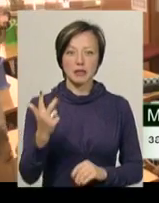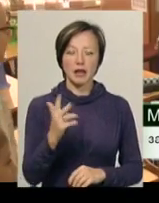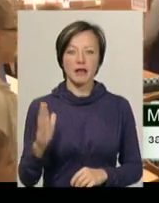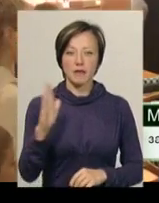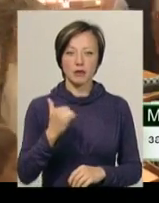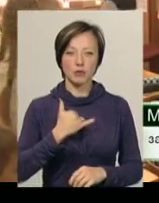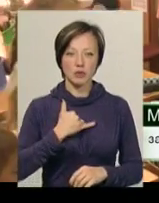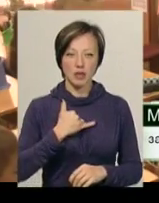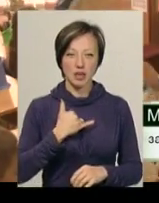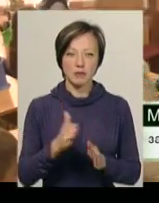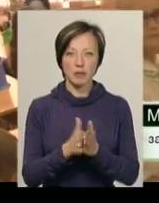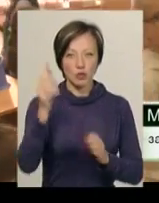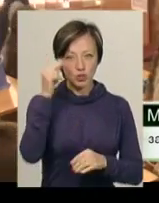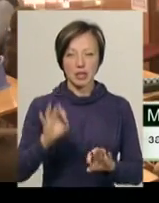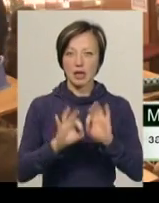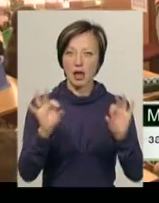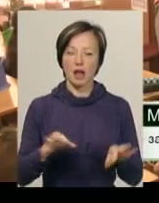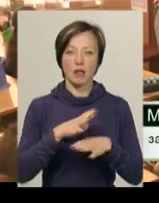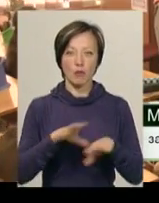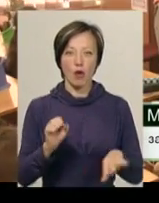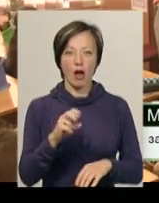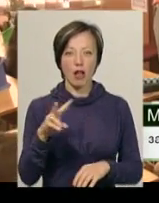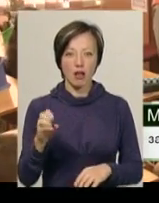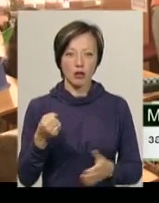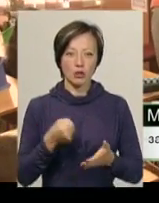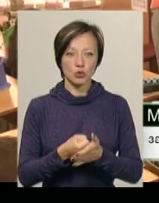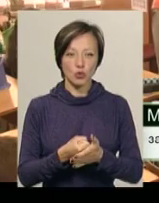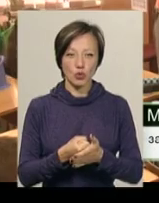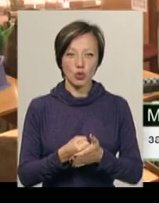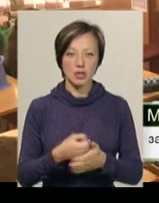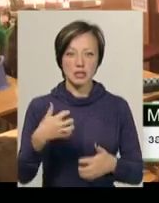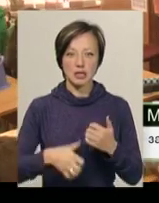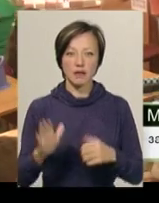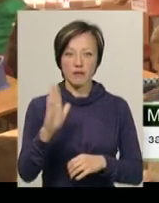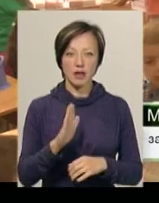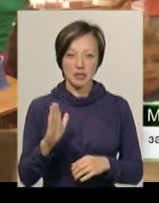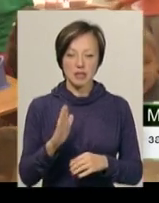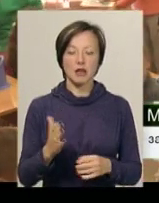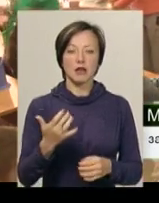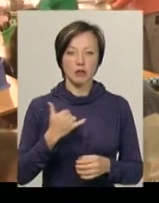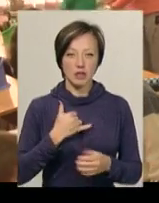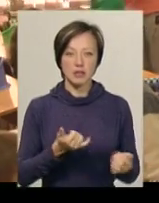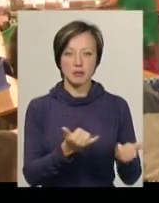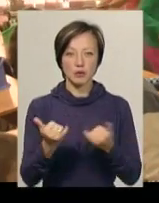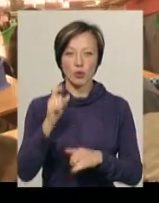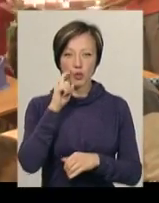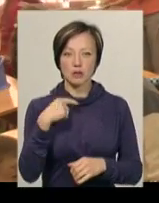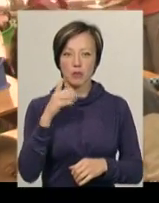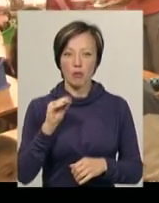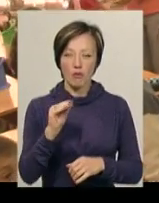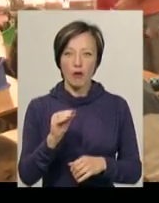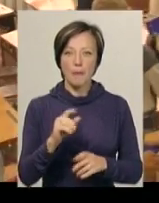нас підручників ніяких не було, але до середини вересня нас забезпечили українською мовою,